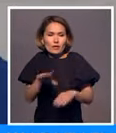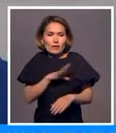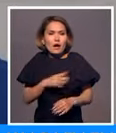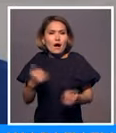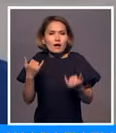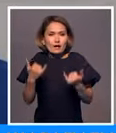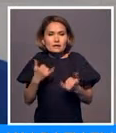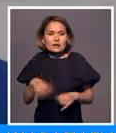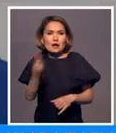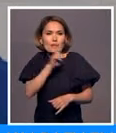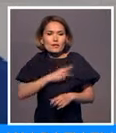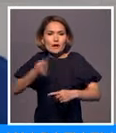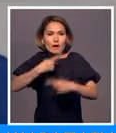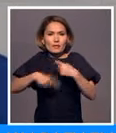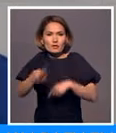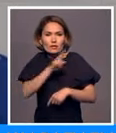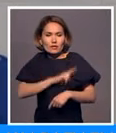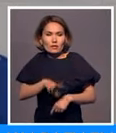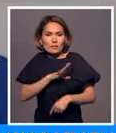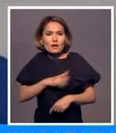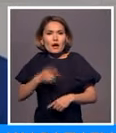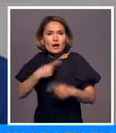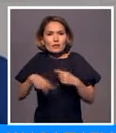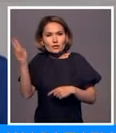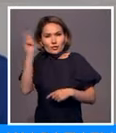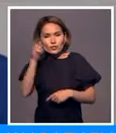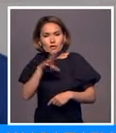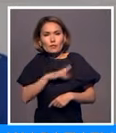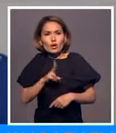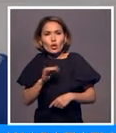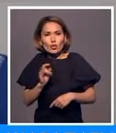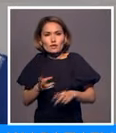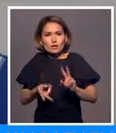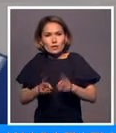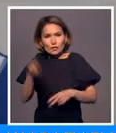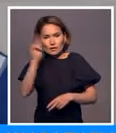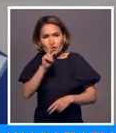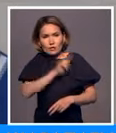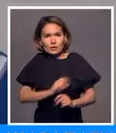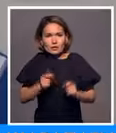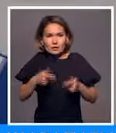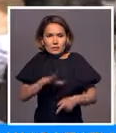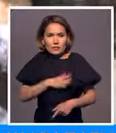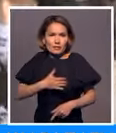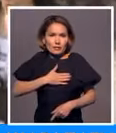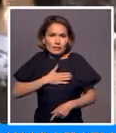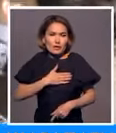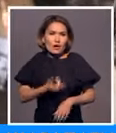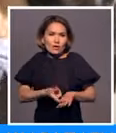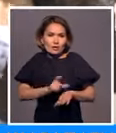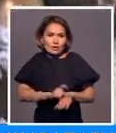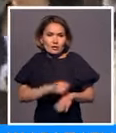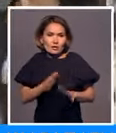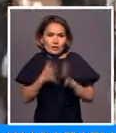жүрген құрбыларыма да айтамын. Бірден орталыққа бару керек. Өйткені онда ешкімді шеттетпейді. Ынтаң болса, бәріне де үйретеді. Жұмыспен